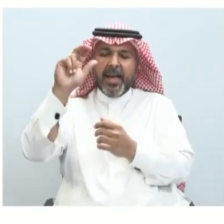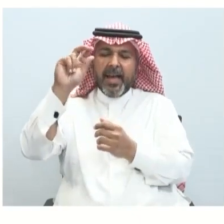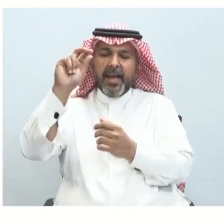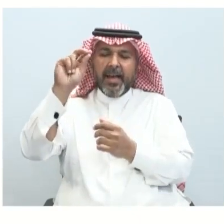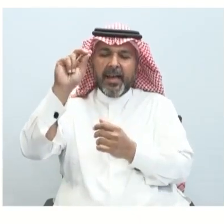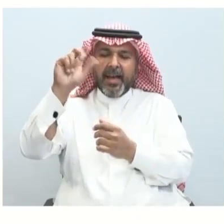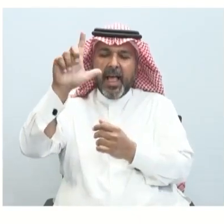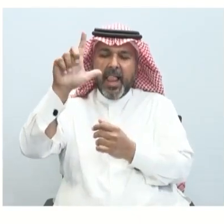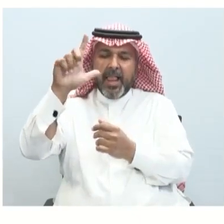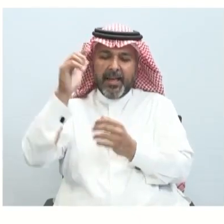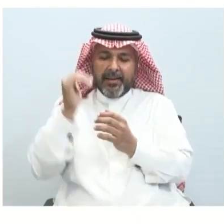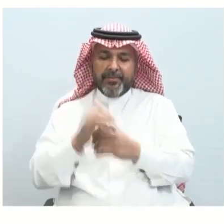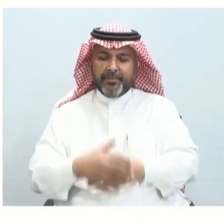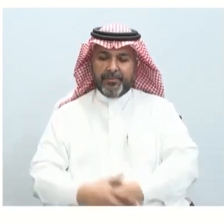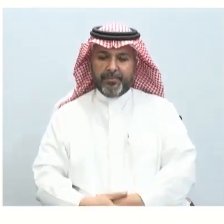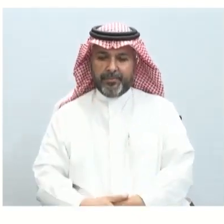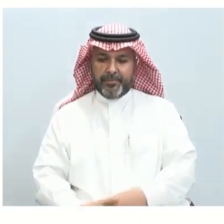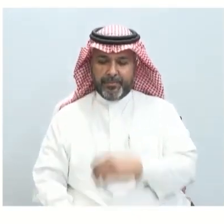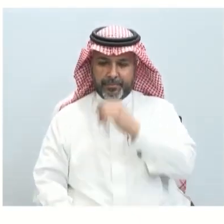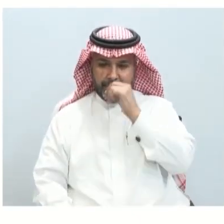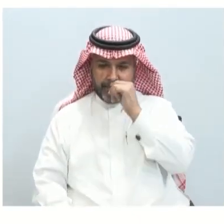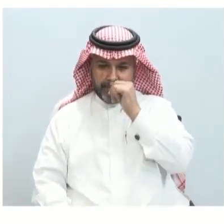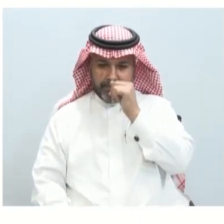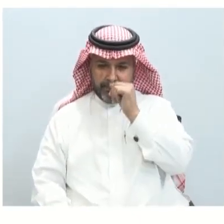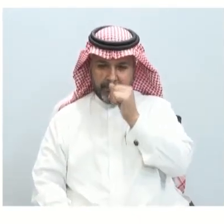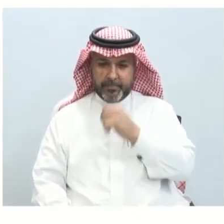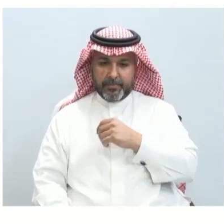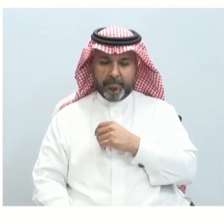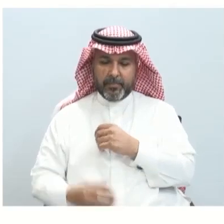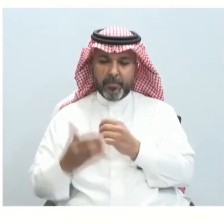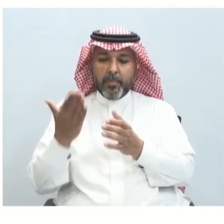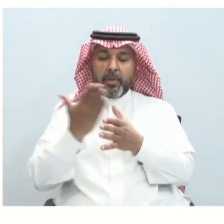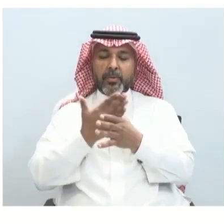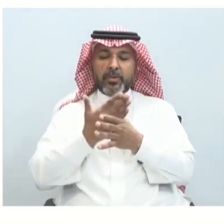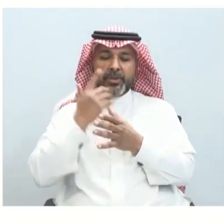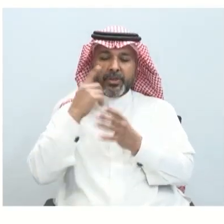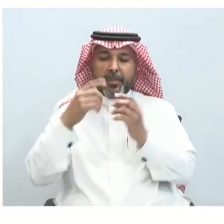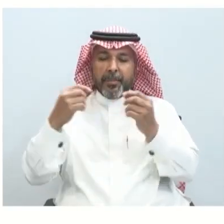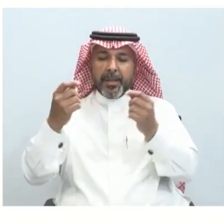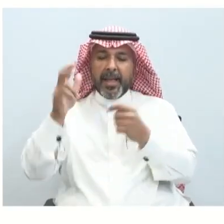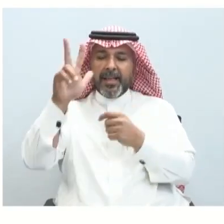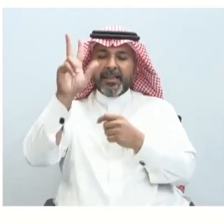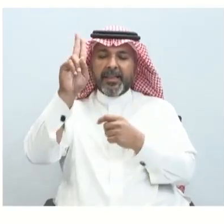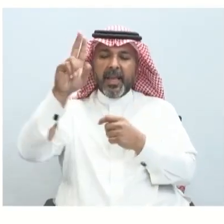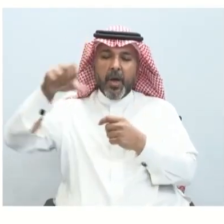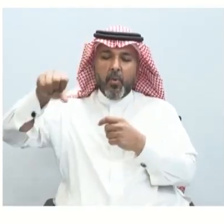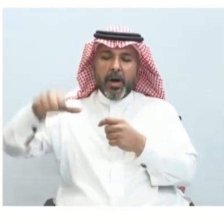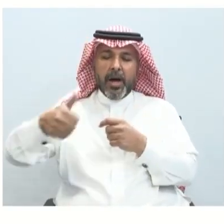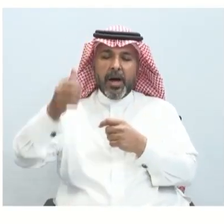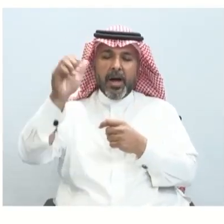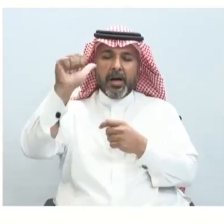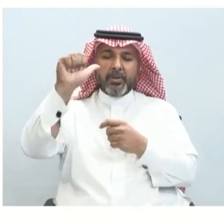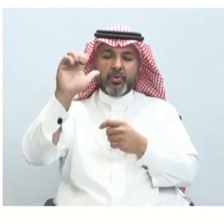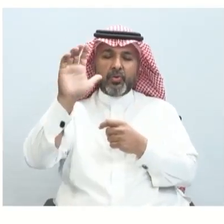تقل الاسئله البنائيه في السؤال التاسع اجابه قصيره لماذا يعد التواصل الخلوي من العوامل التي